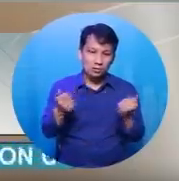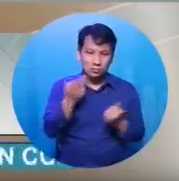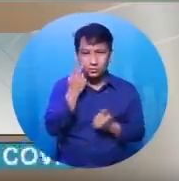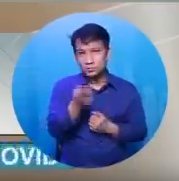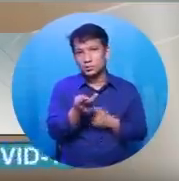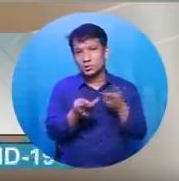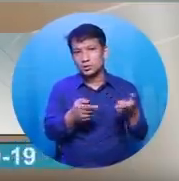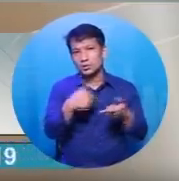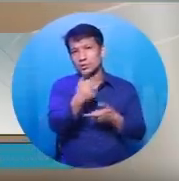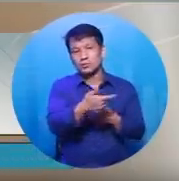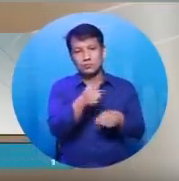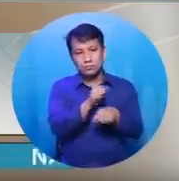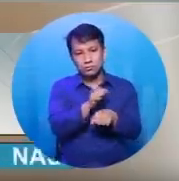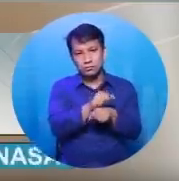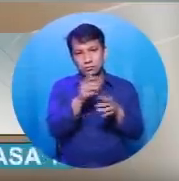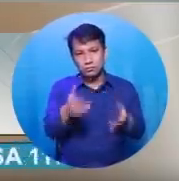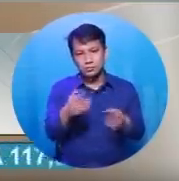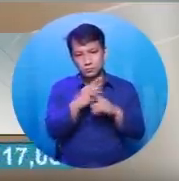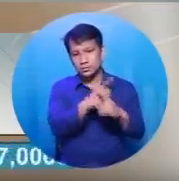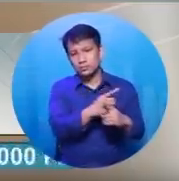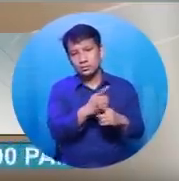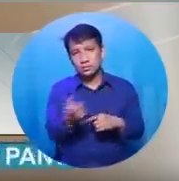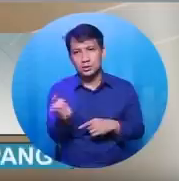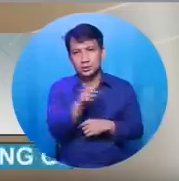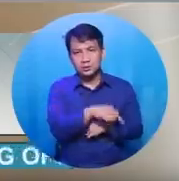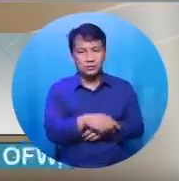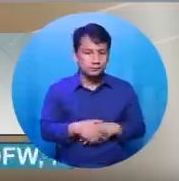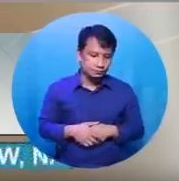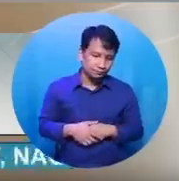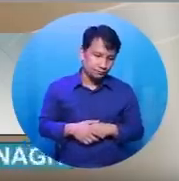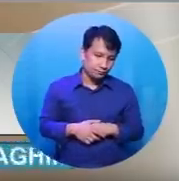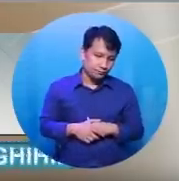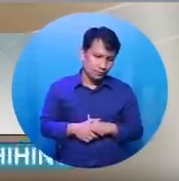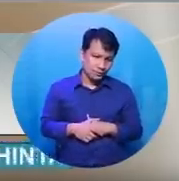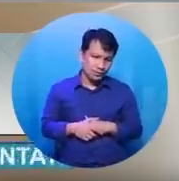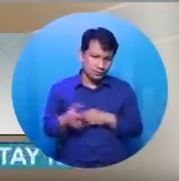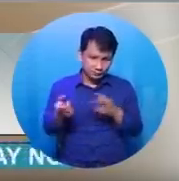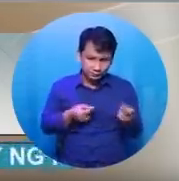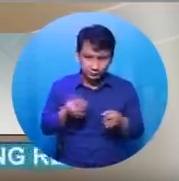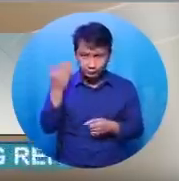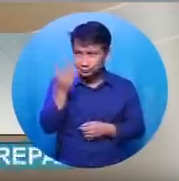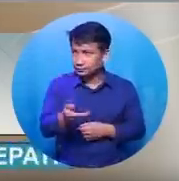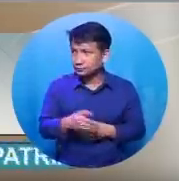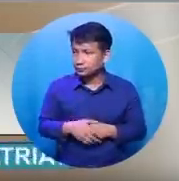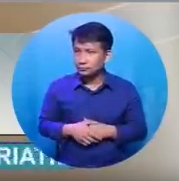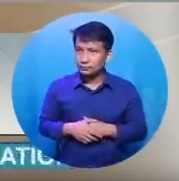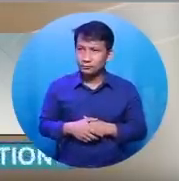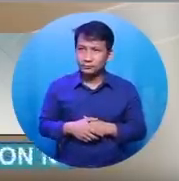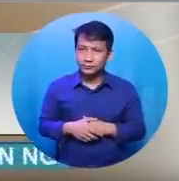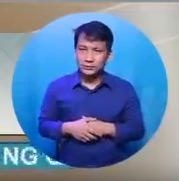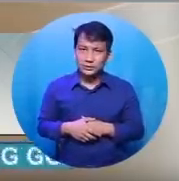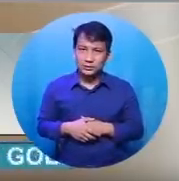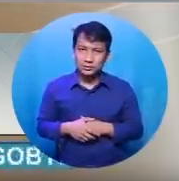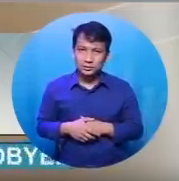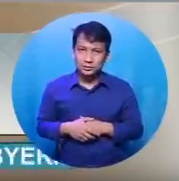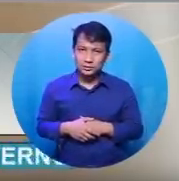yung inyo pong worker at may depensa. Di po ba? Yes po, sir. O, ba't din yung ginawa, ma'am?